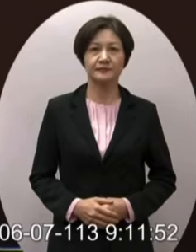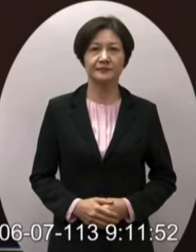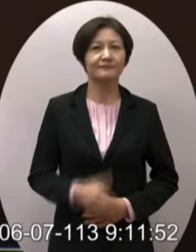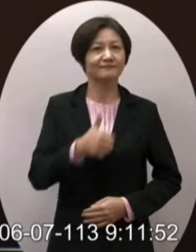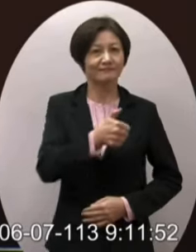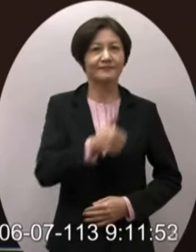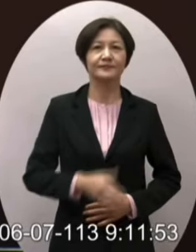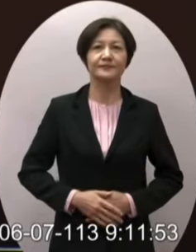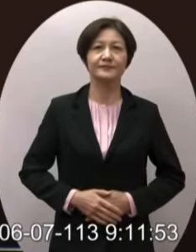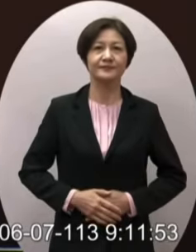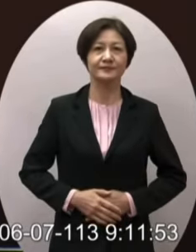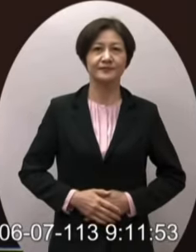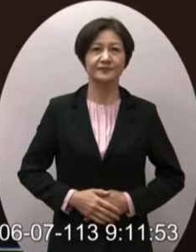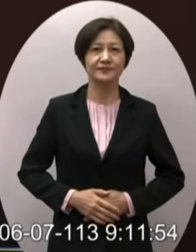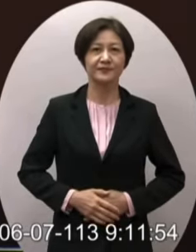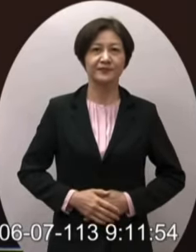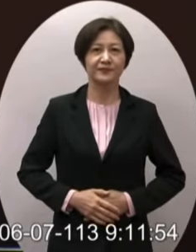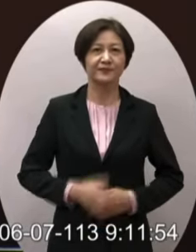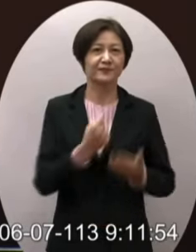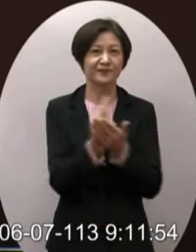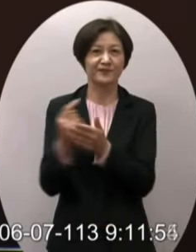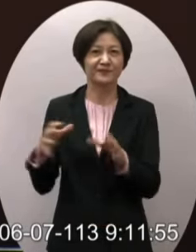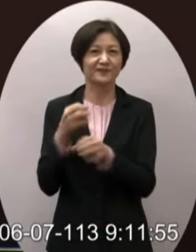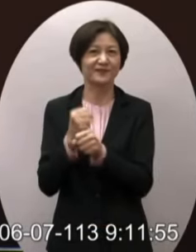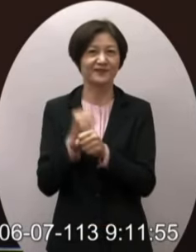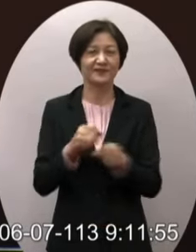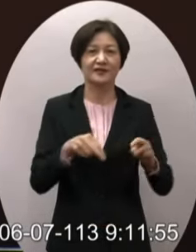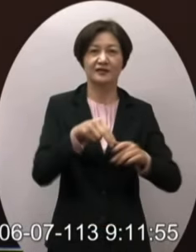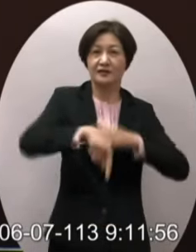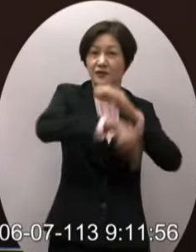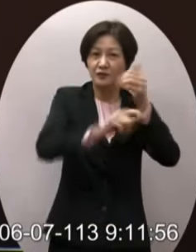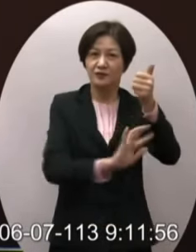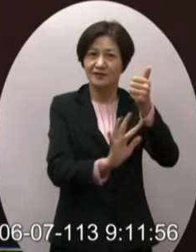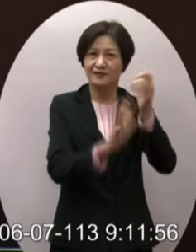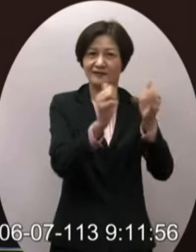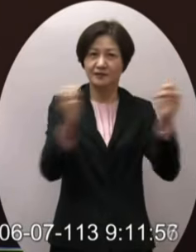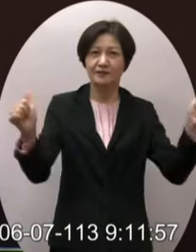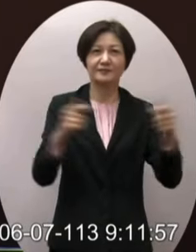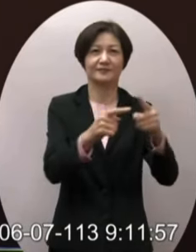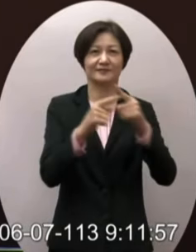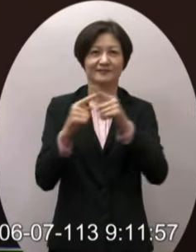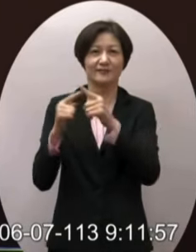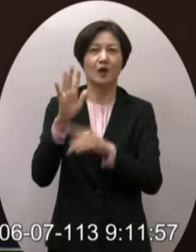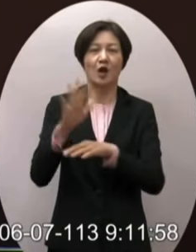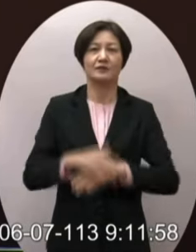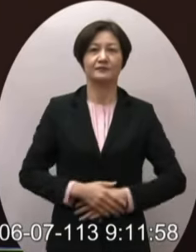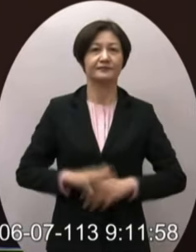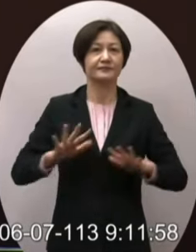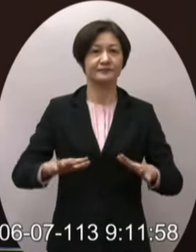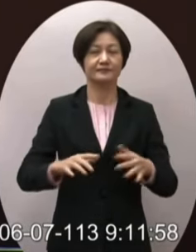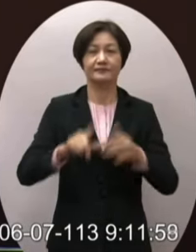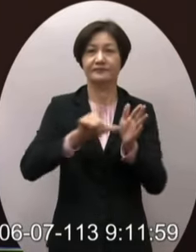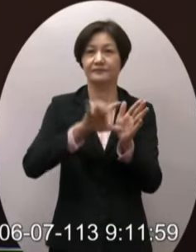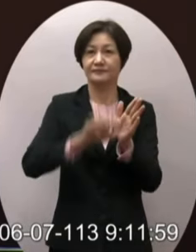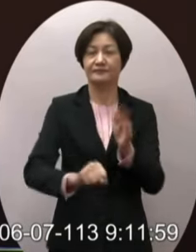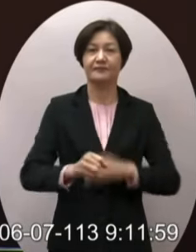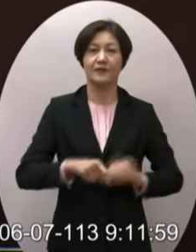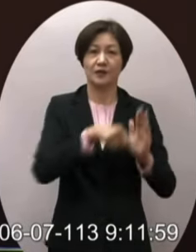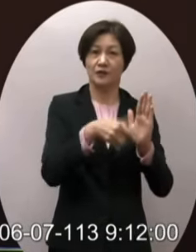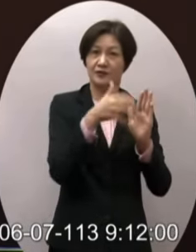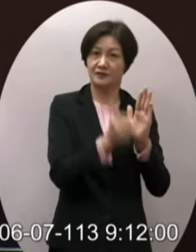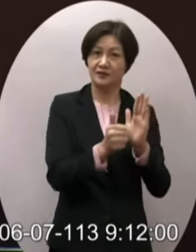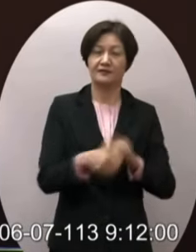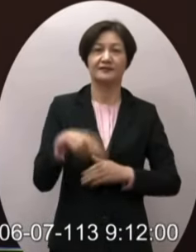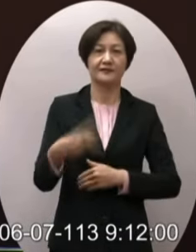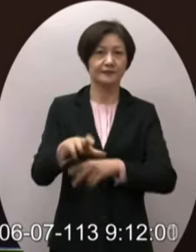好，谢谢啊！今天各位同事还有我们的行政院的一些长官都在这边，那我们希望借由这个机会，让院长还有相关，特